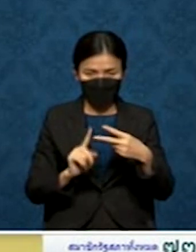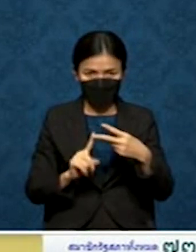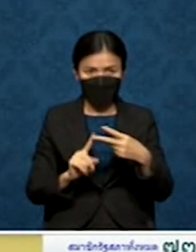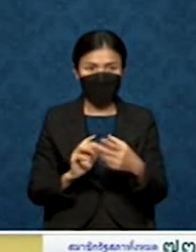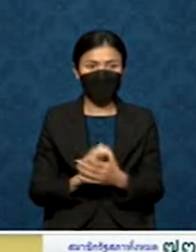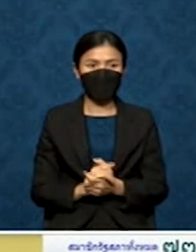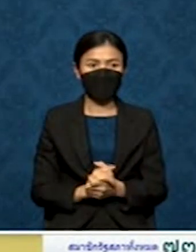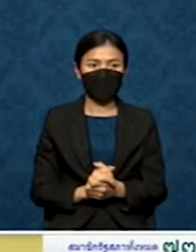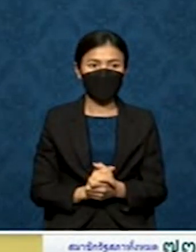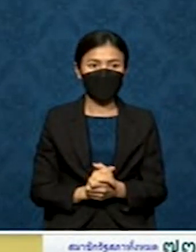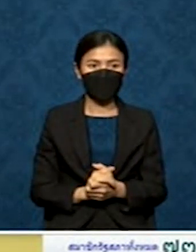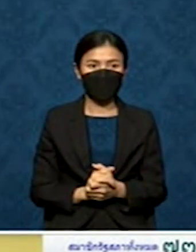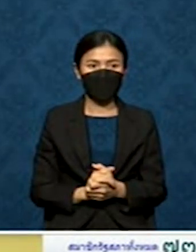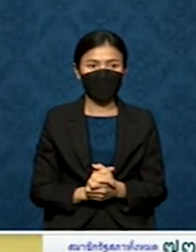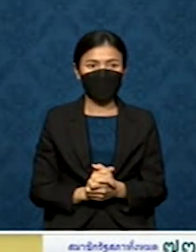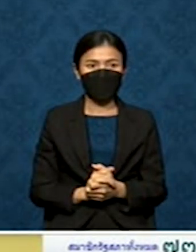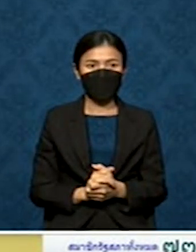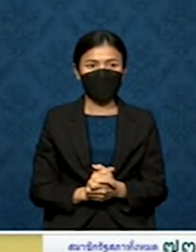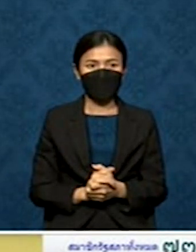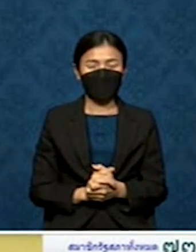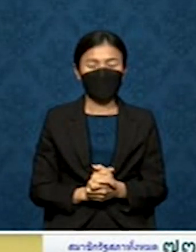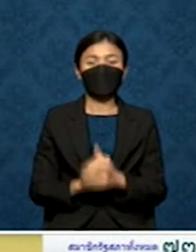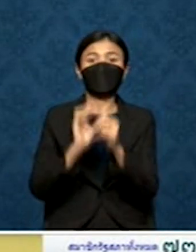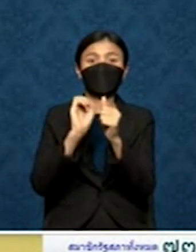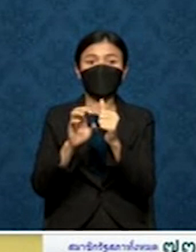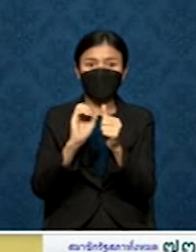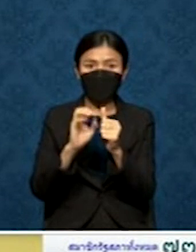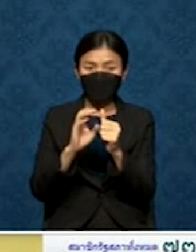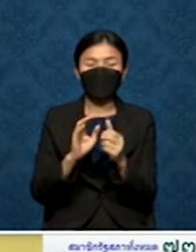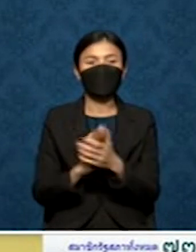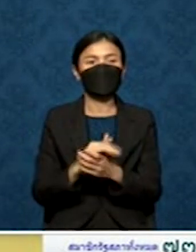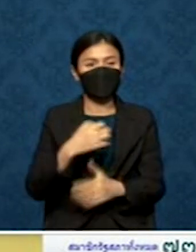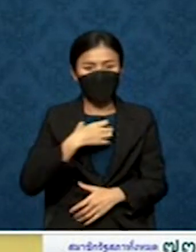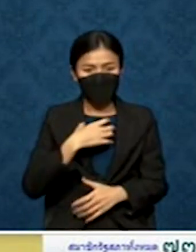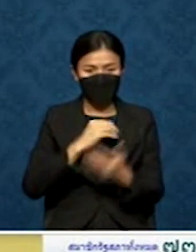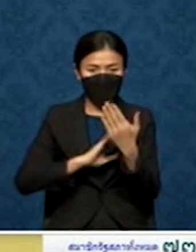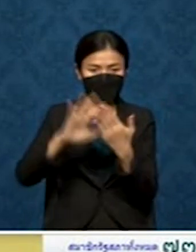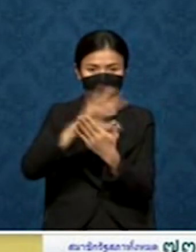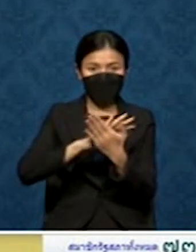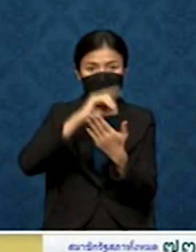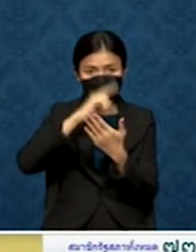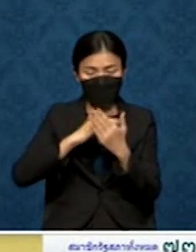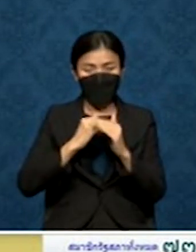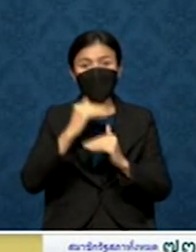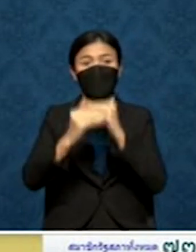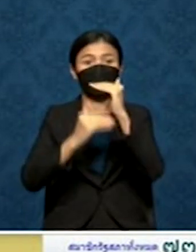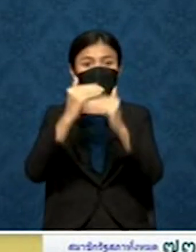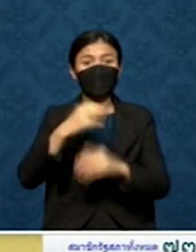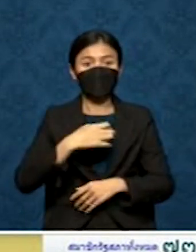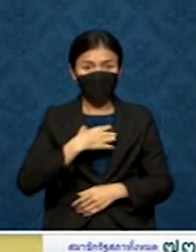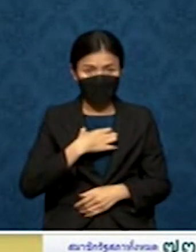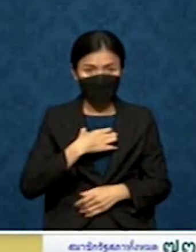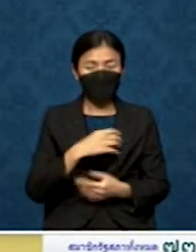อแนะผมอยากเห็นบ้านเมืองไทยประเทศไทยเจริญก้าวหน้าแล้วเรียนด้วยความเคารพ